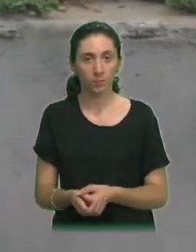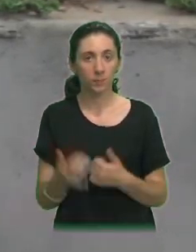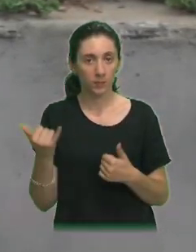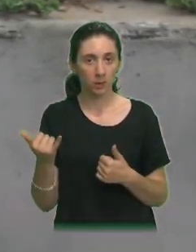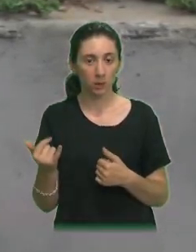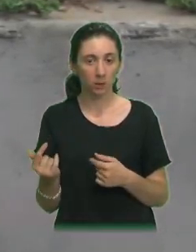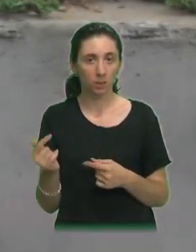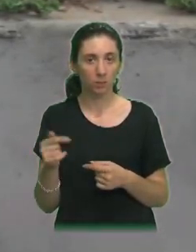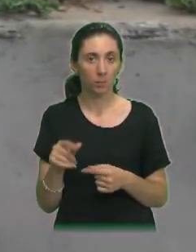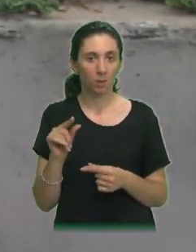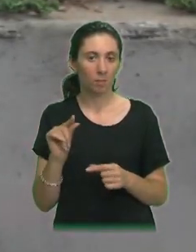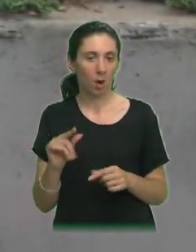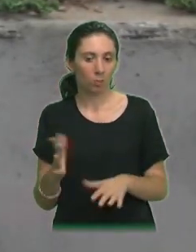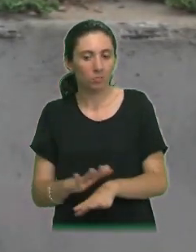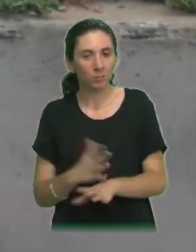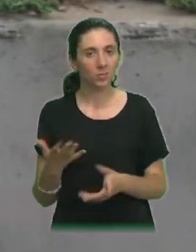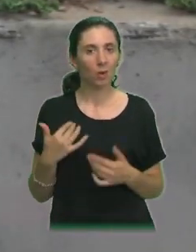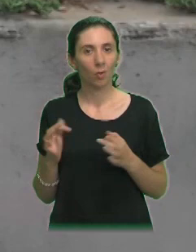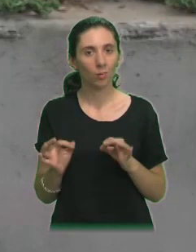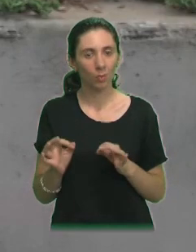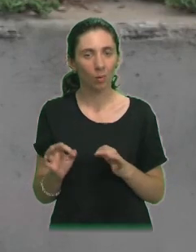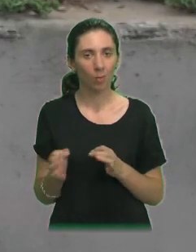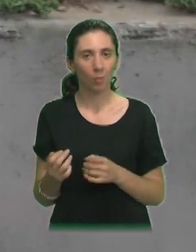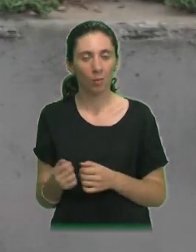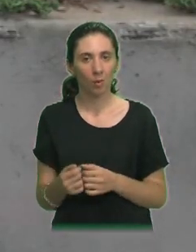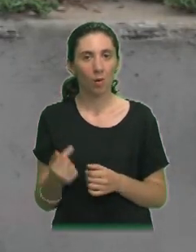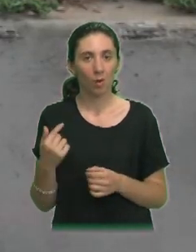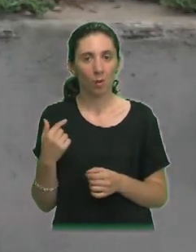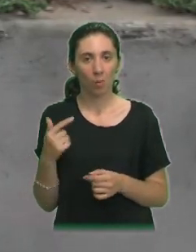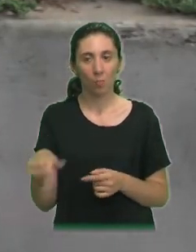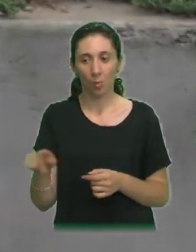moji ciljevi biti veći.